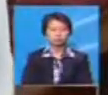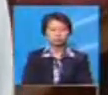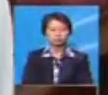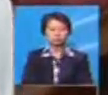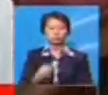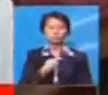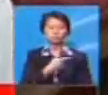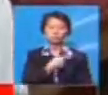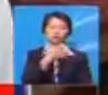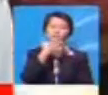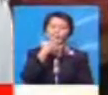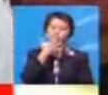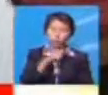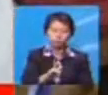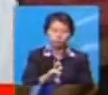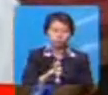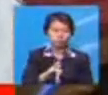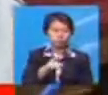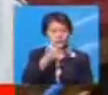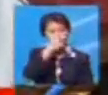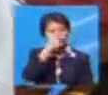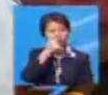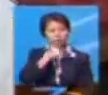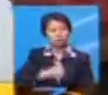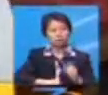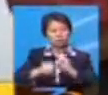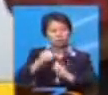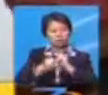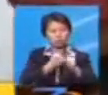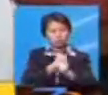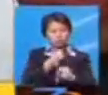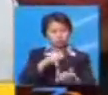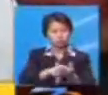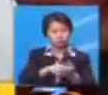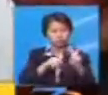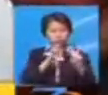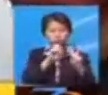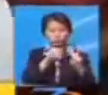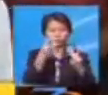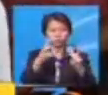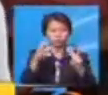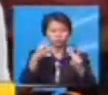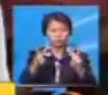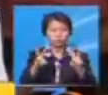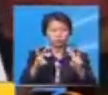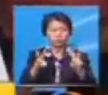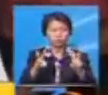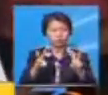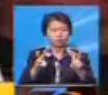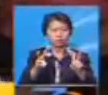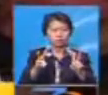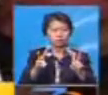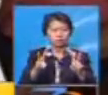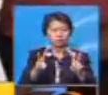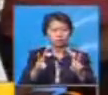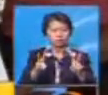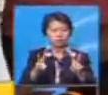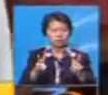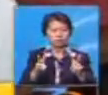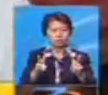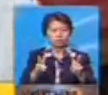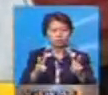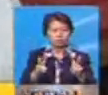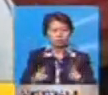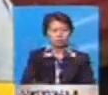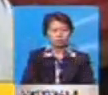Kami bertuah besar. Misi impian kami tahun 2016 tu. Laban ukai tak lalai datai maga,